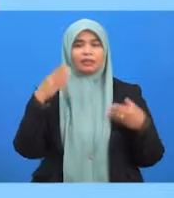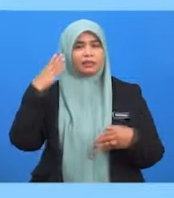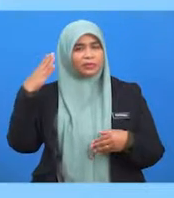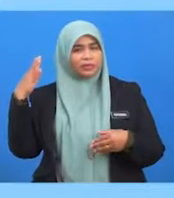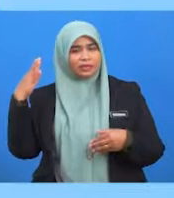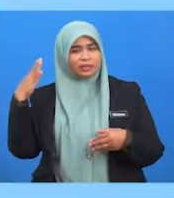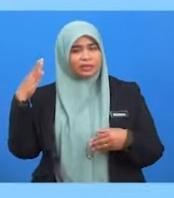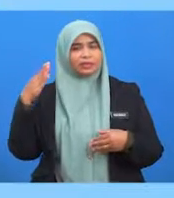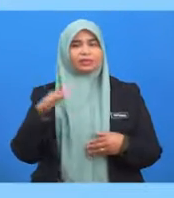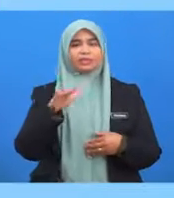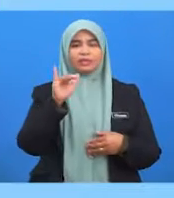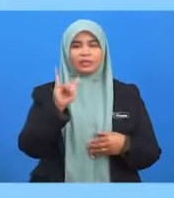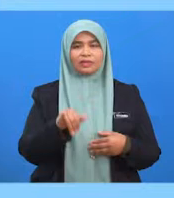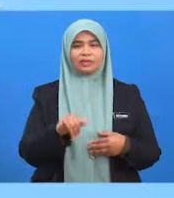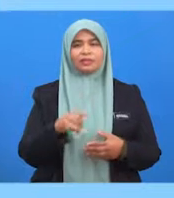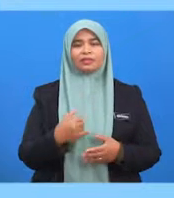Ada.